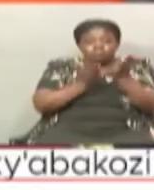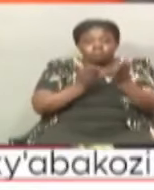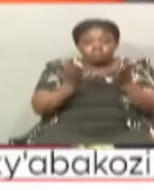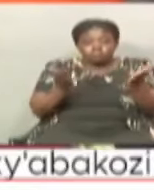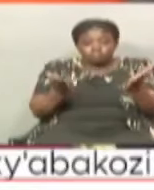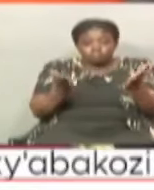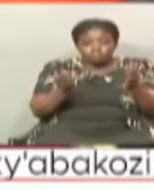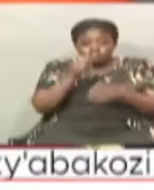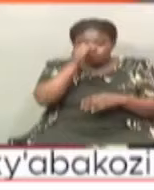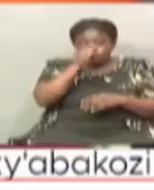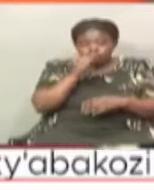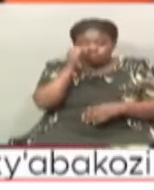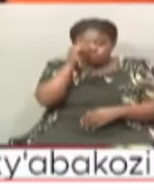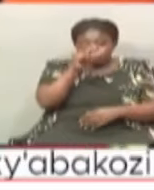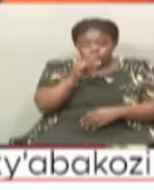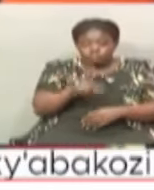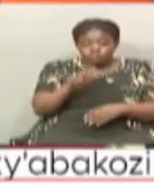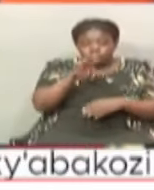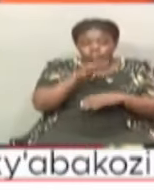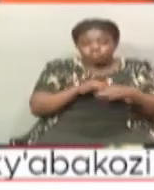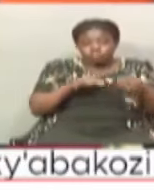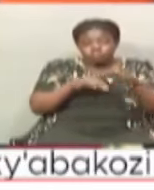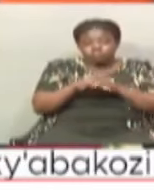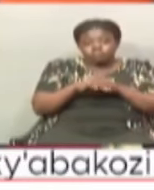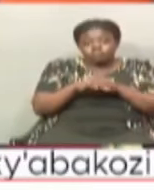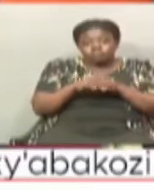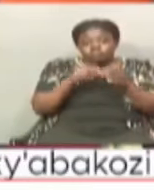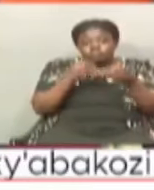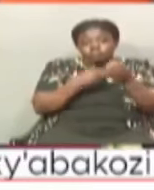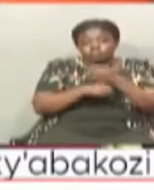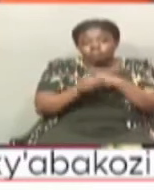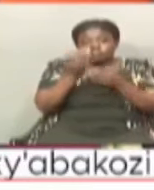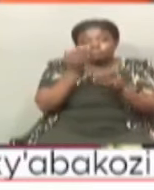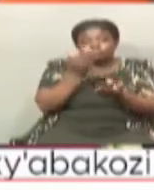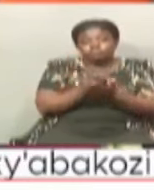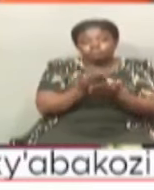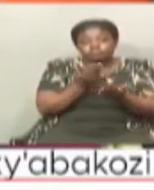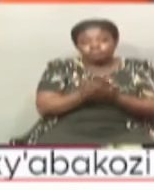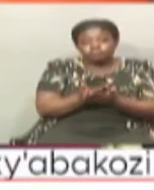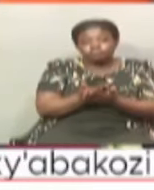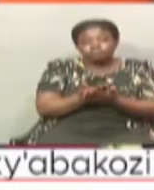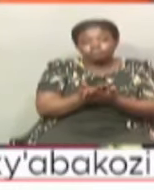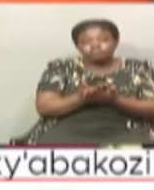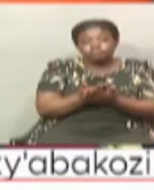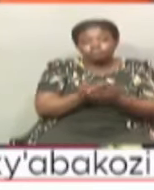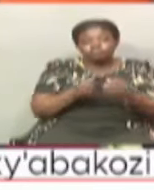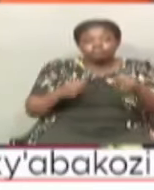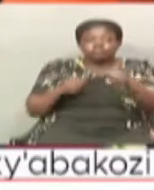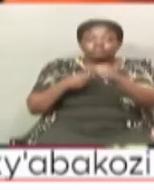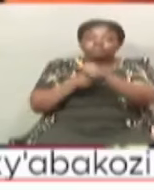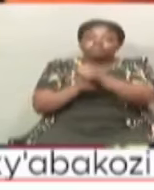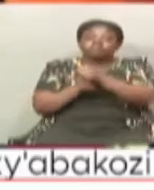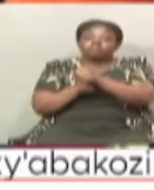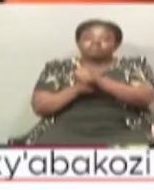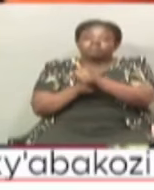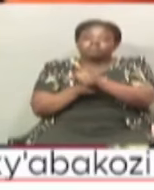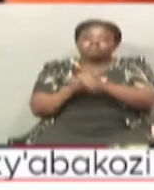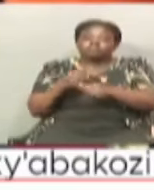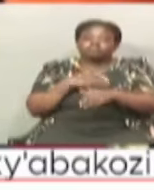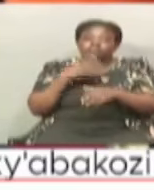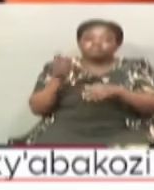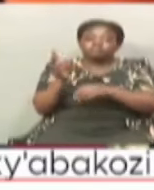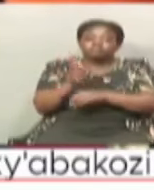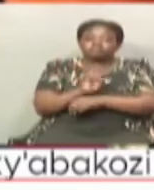as a private person, I have never got a request to fund my